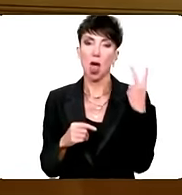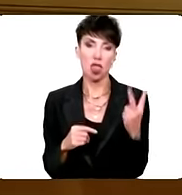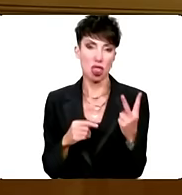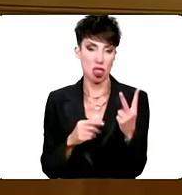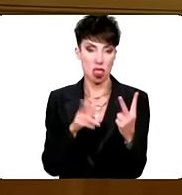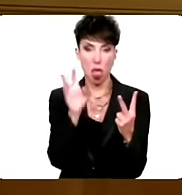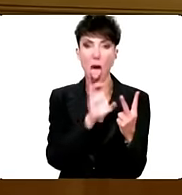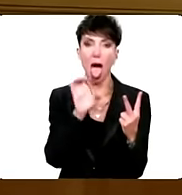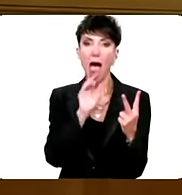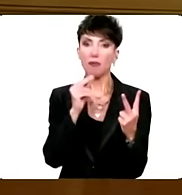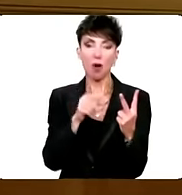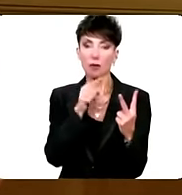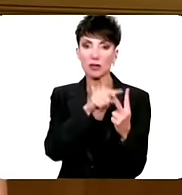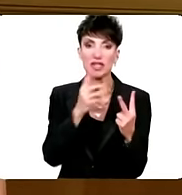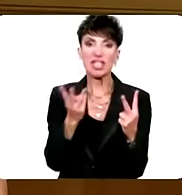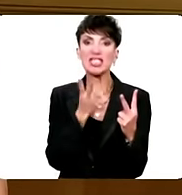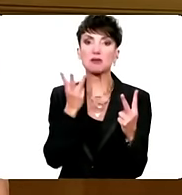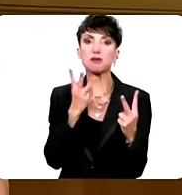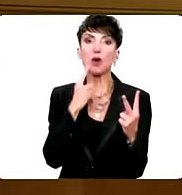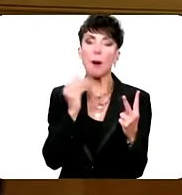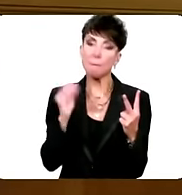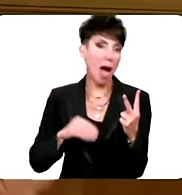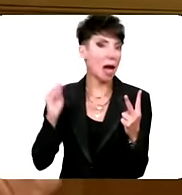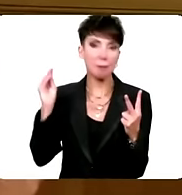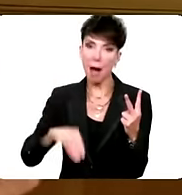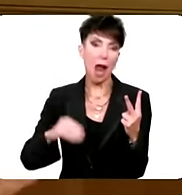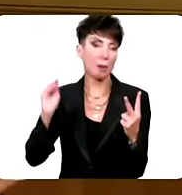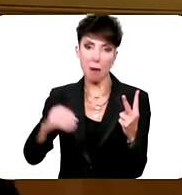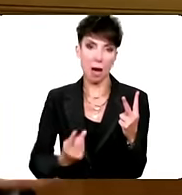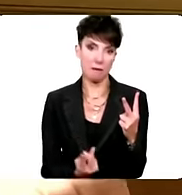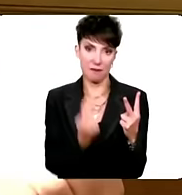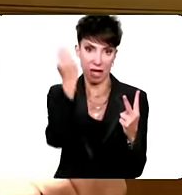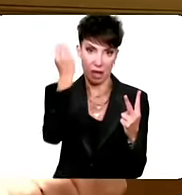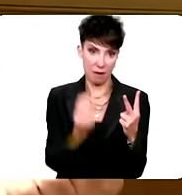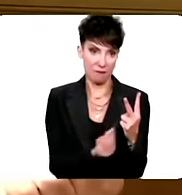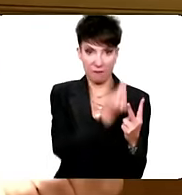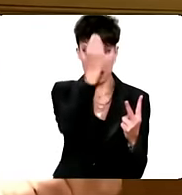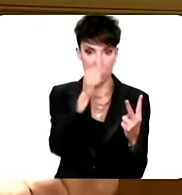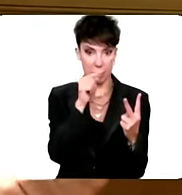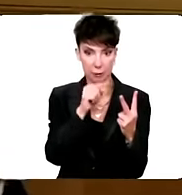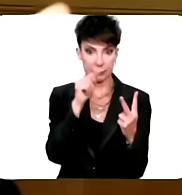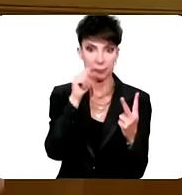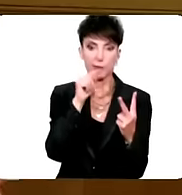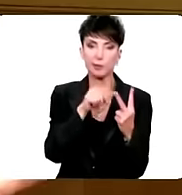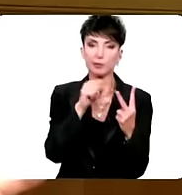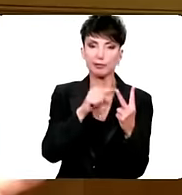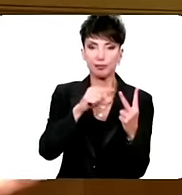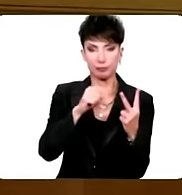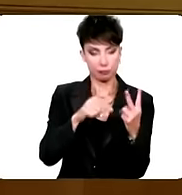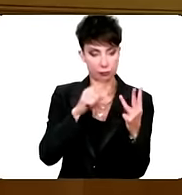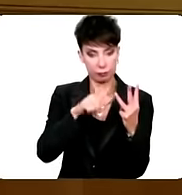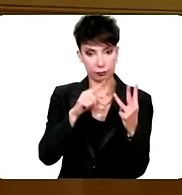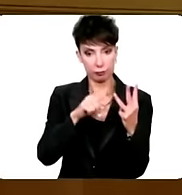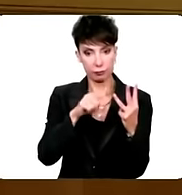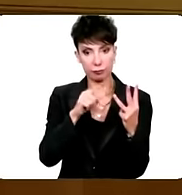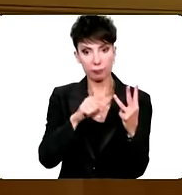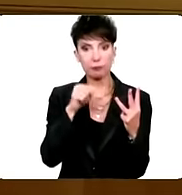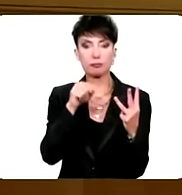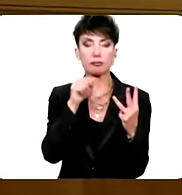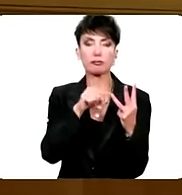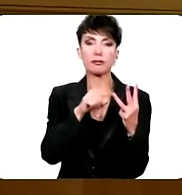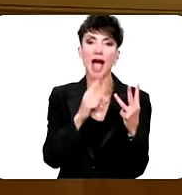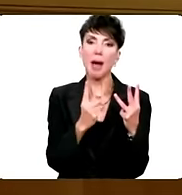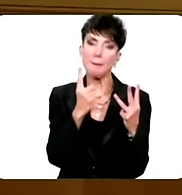αυτό, επιβραβεύει το Ευρωκοινοβούλιο και την εμπειρία. Mm. Ο ένας εκλέγεται για δεύτερη φορά και οι τέσσερις εκλέγονται για πρώτη φορά. Άρα υπάρχει ένα καλό